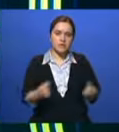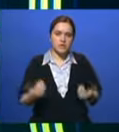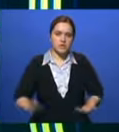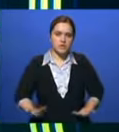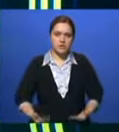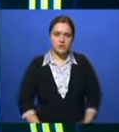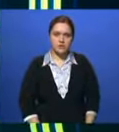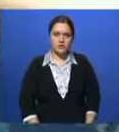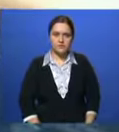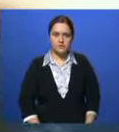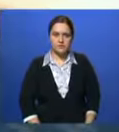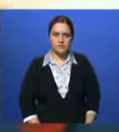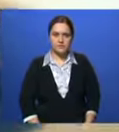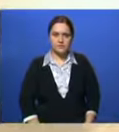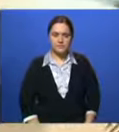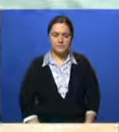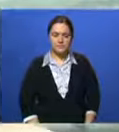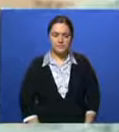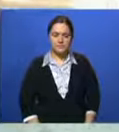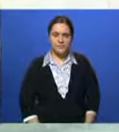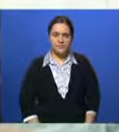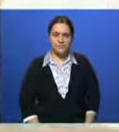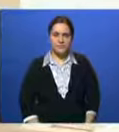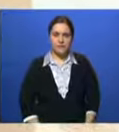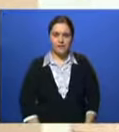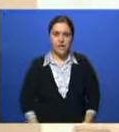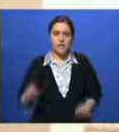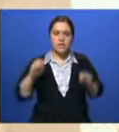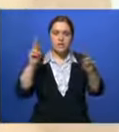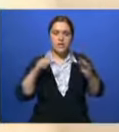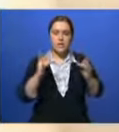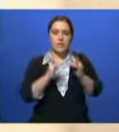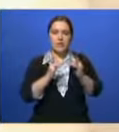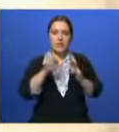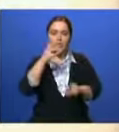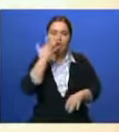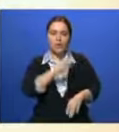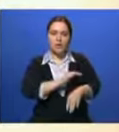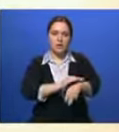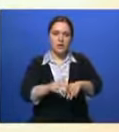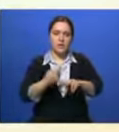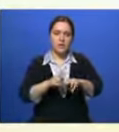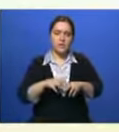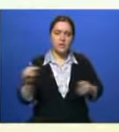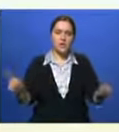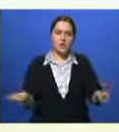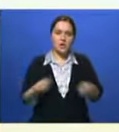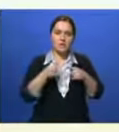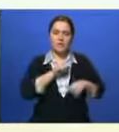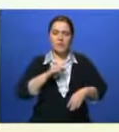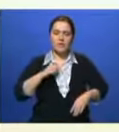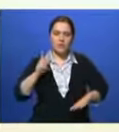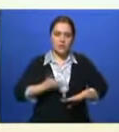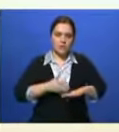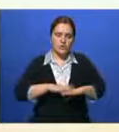жизни. Это противоожоговая кровать – уникальное для региона оборудование. Здесь проходят реабилитацию самые